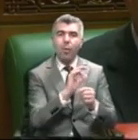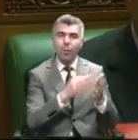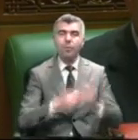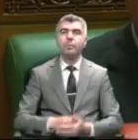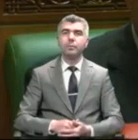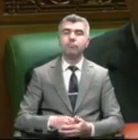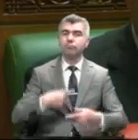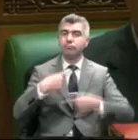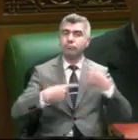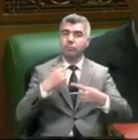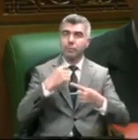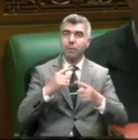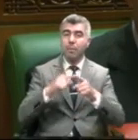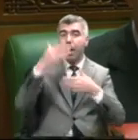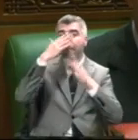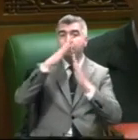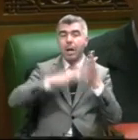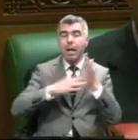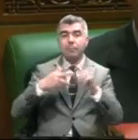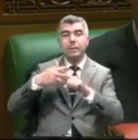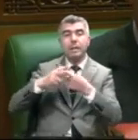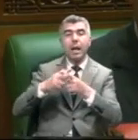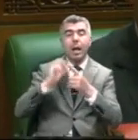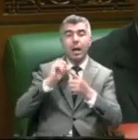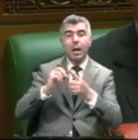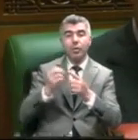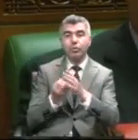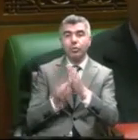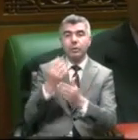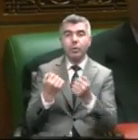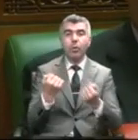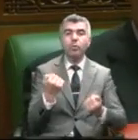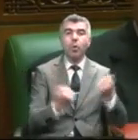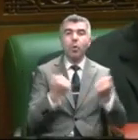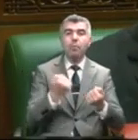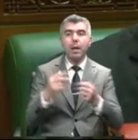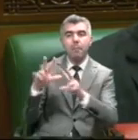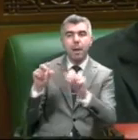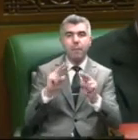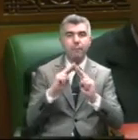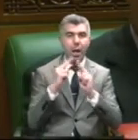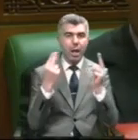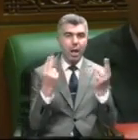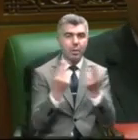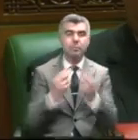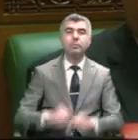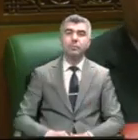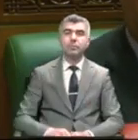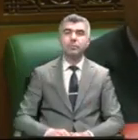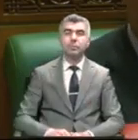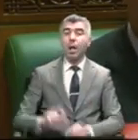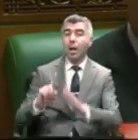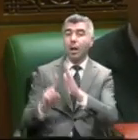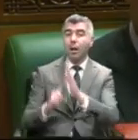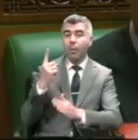ترتقي في سلم تصنيع السيارات من الجيل الجديد على المستوى العالمي ان هذه الخطوه السيد